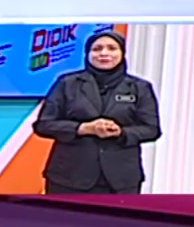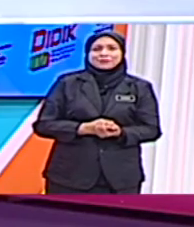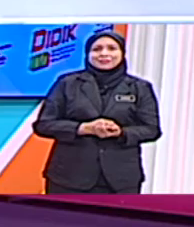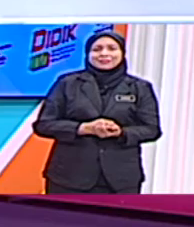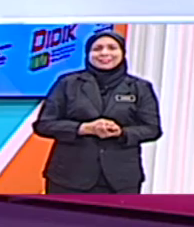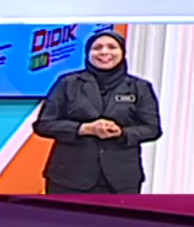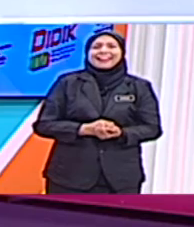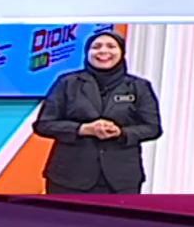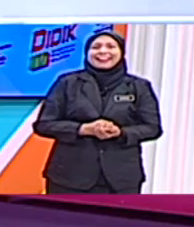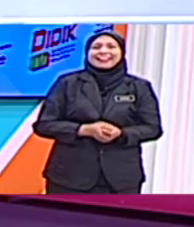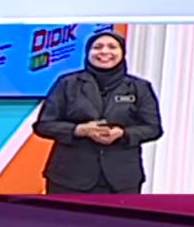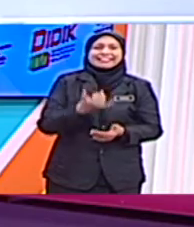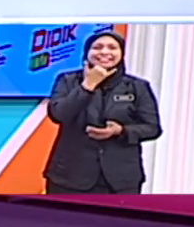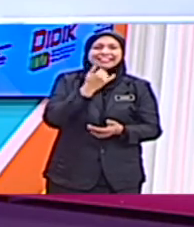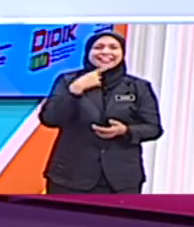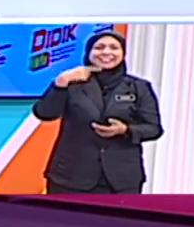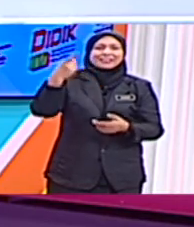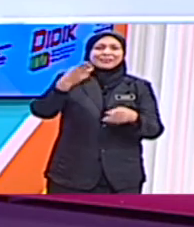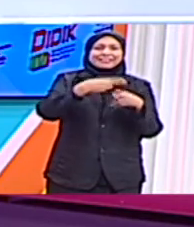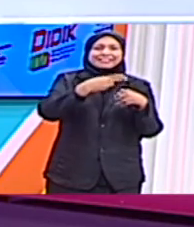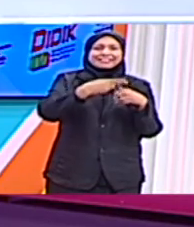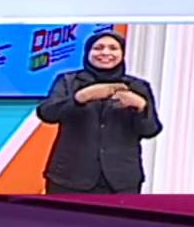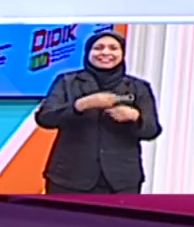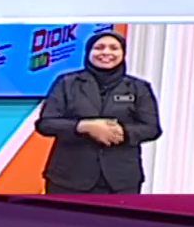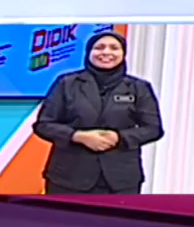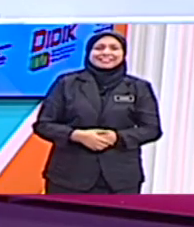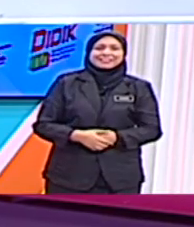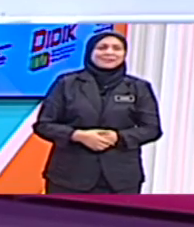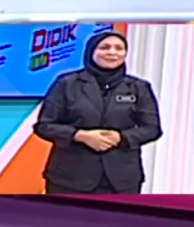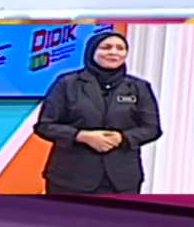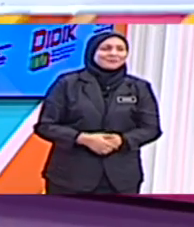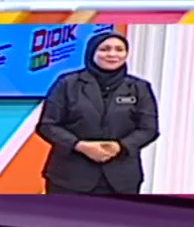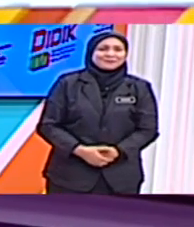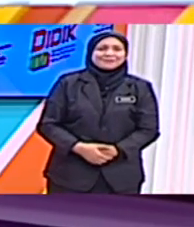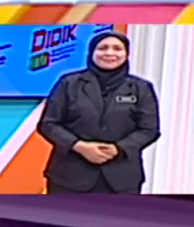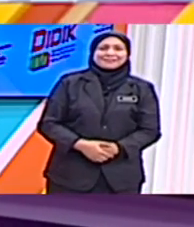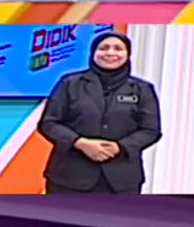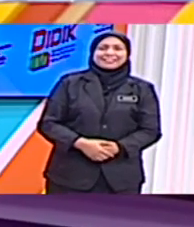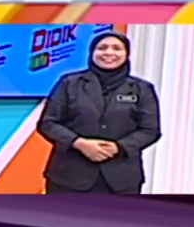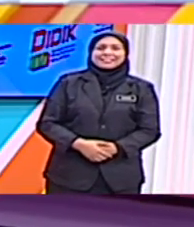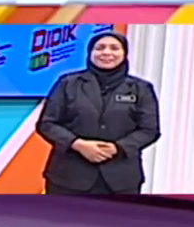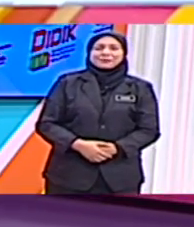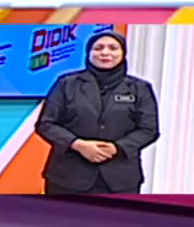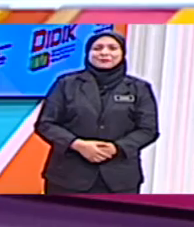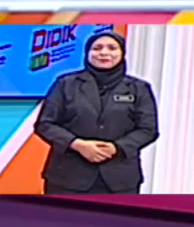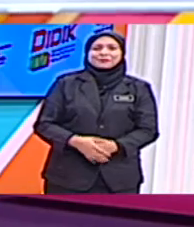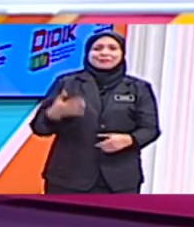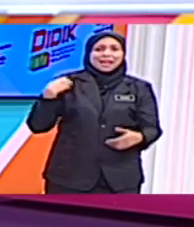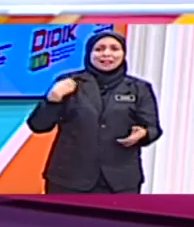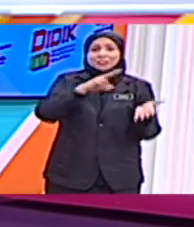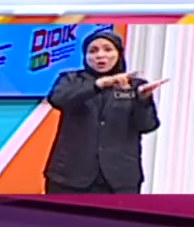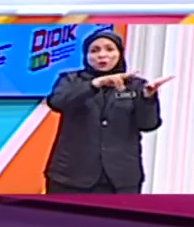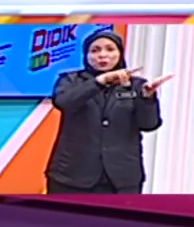pula? Mira tu subjek lain cikgu. Jangan. Okey. Kita ada video yang kita